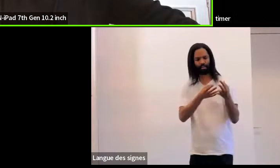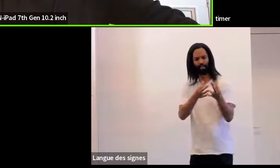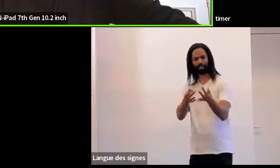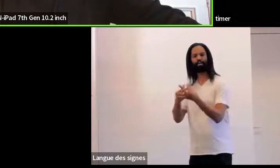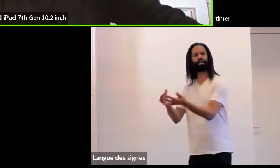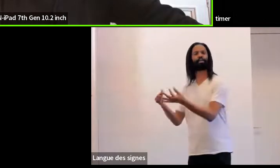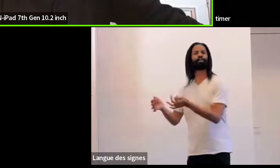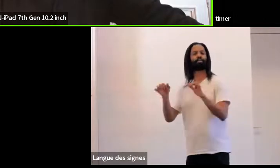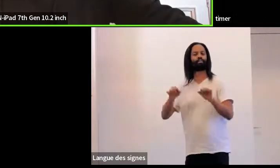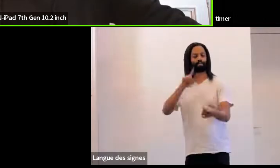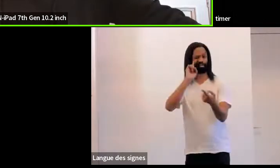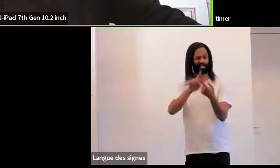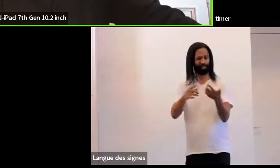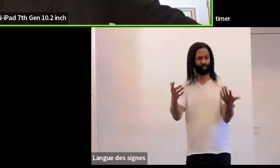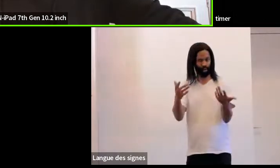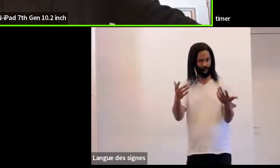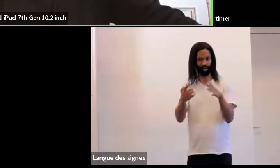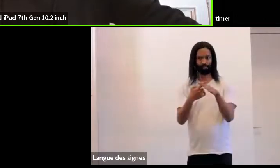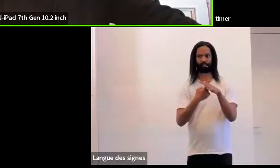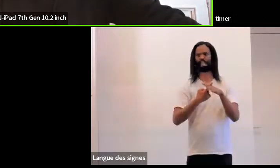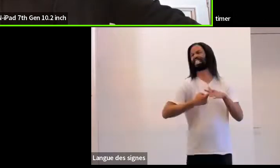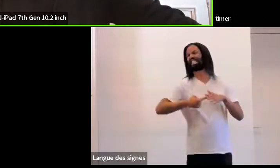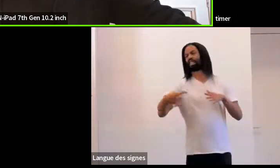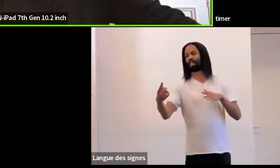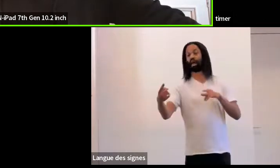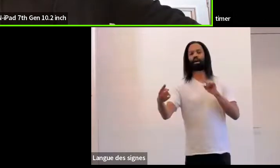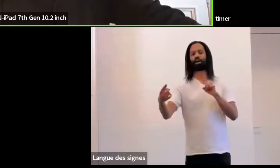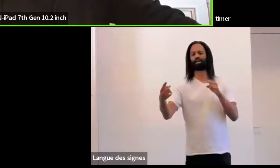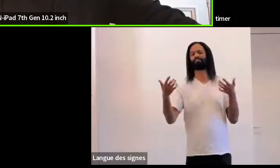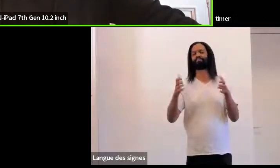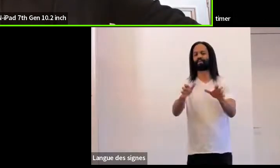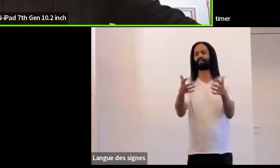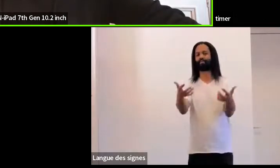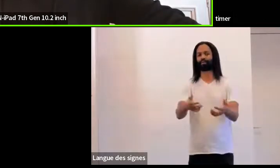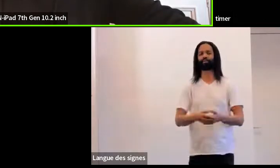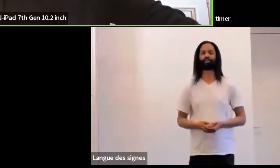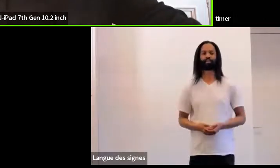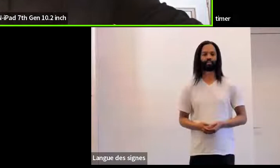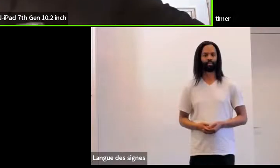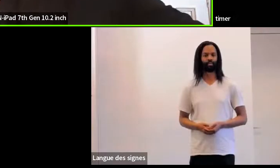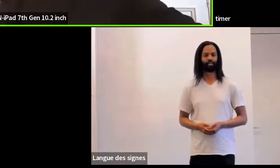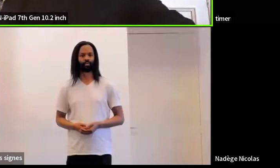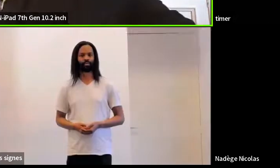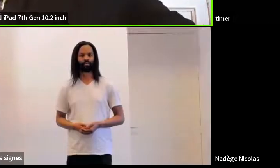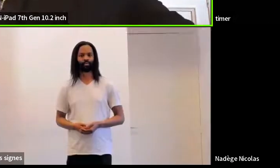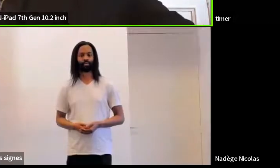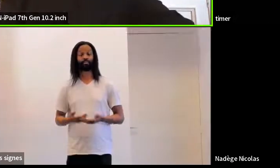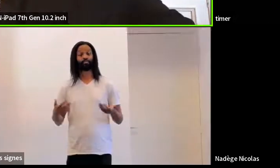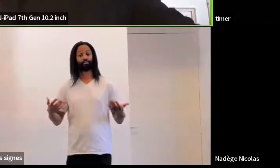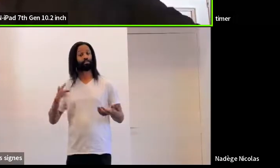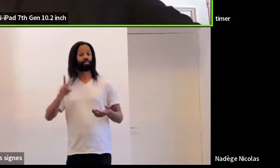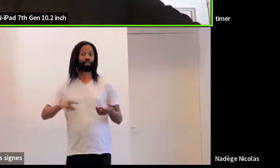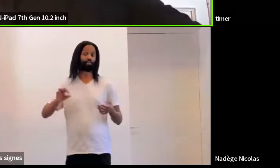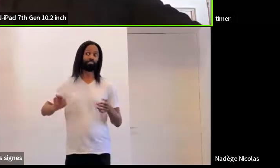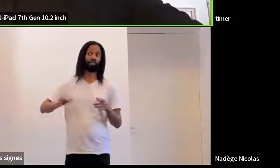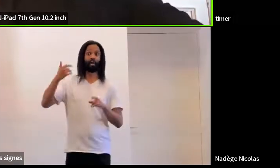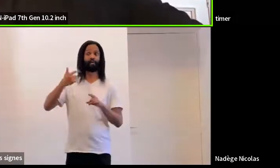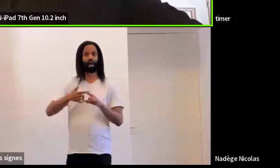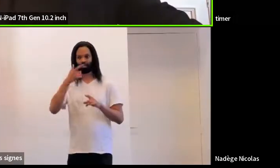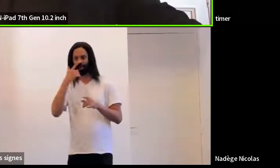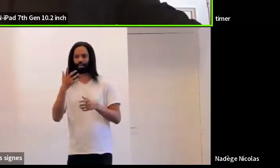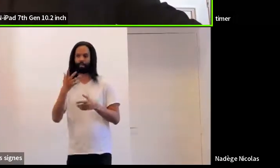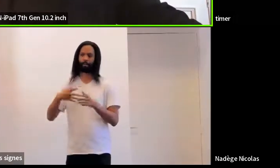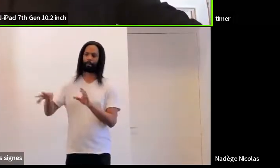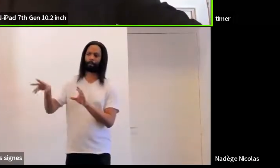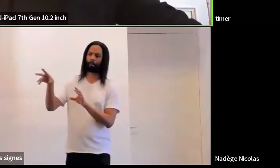exclusion. Si nous regrettons vivement que cette première édition n'ait pas pris une tonalité plus participative,